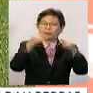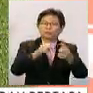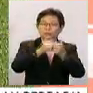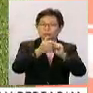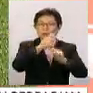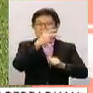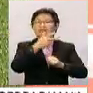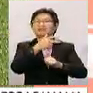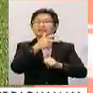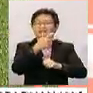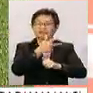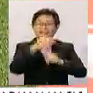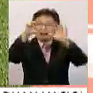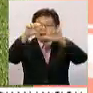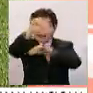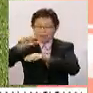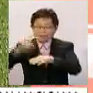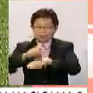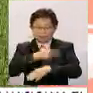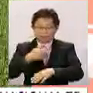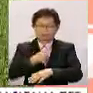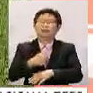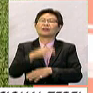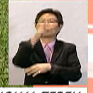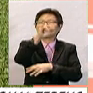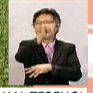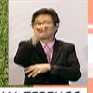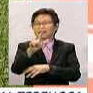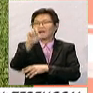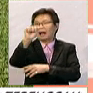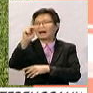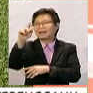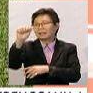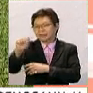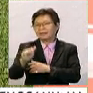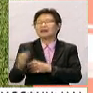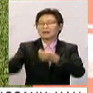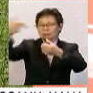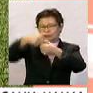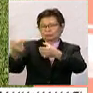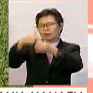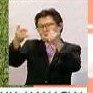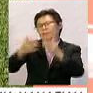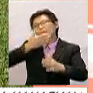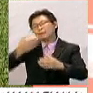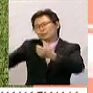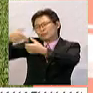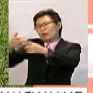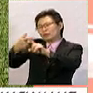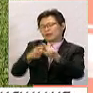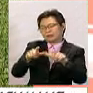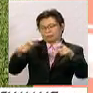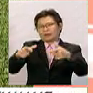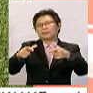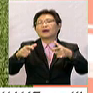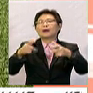di Indonesia. Ketidakhadiran Badul Baktiang, Riza Ghazali dan Akia Rashid bakal diisi beberapa pemain muda dari skuad Piala